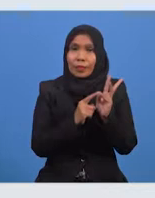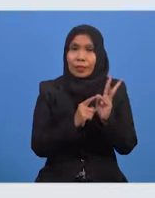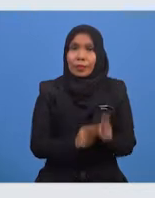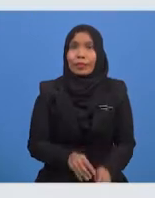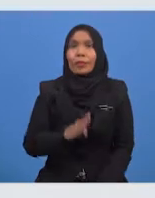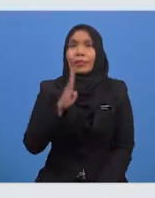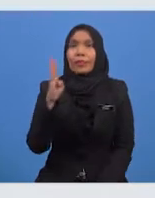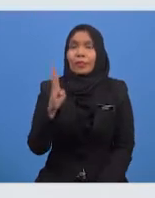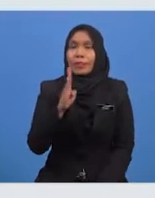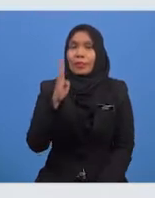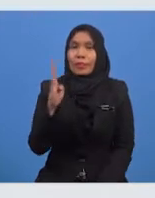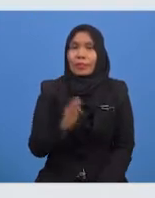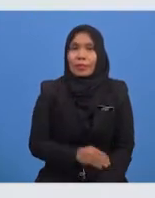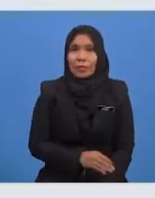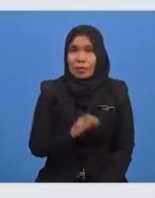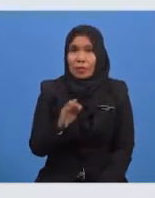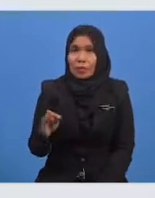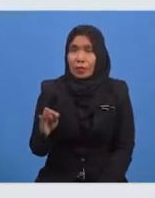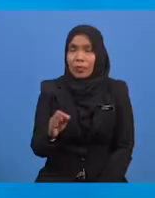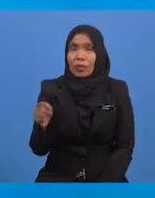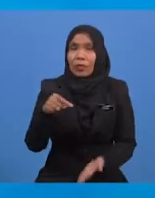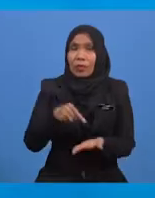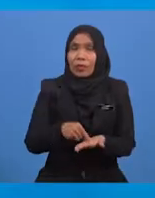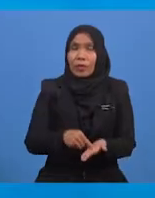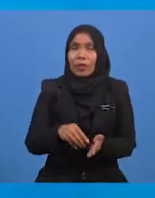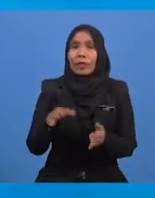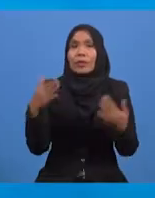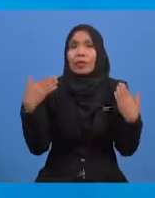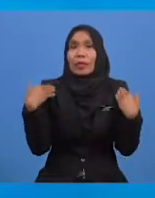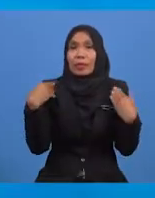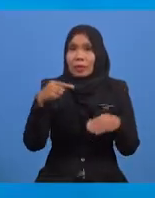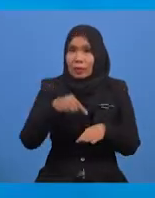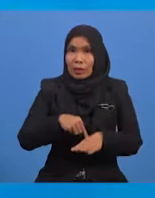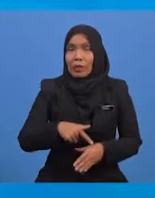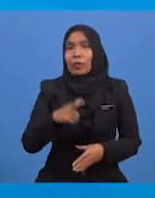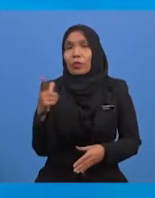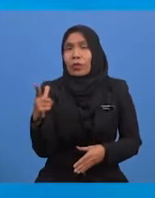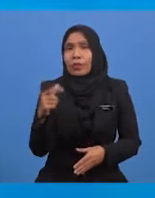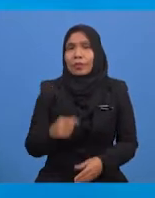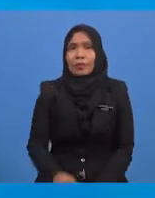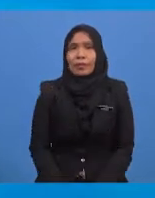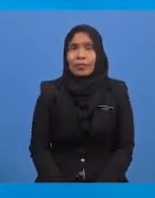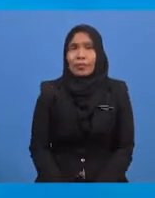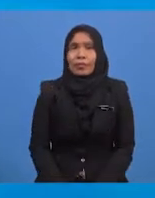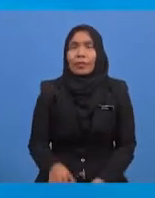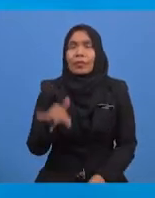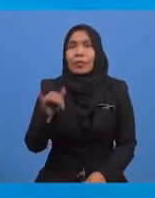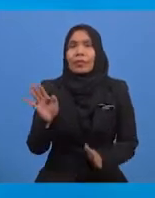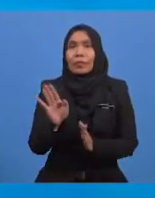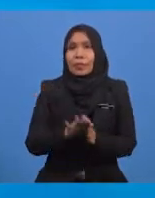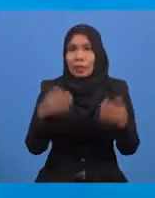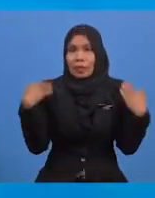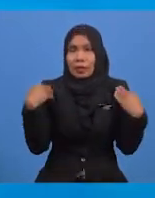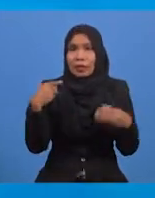faktor-faktor ini berada di luar kawalan sesebuah perniagaan. Faktor luaran merujuk kepada faktor persekitaran yang tidak dapat dikawal